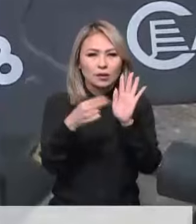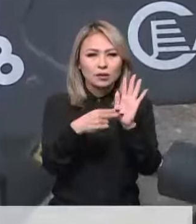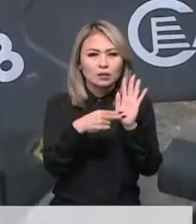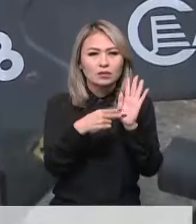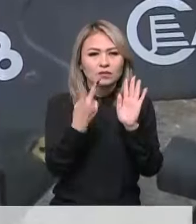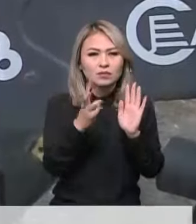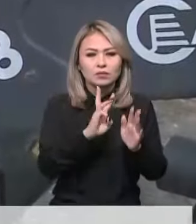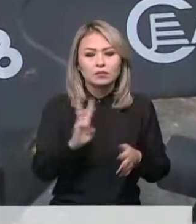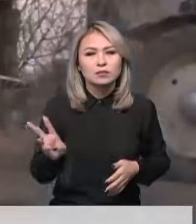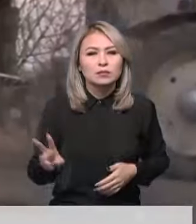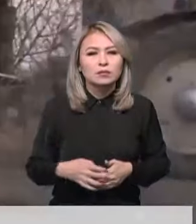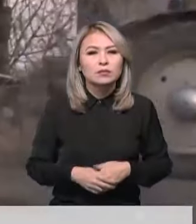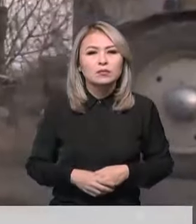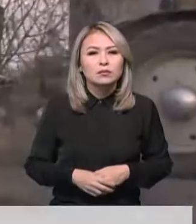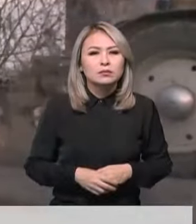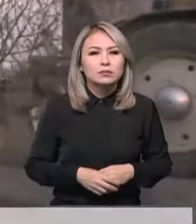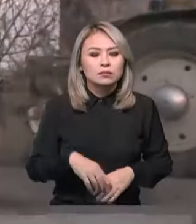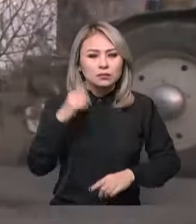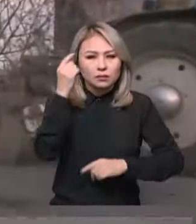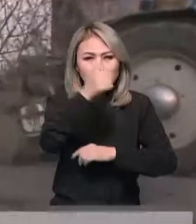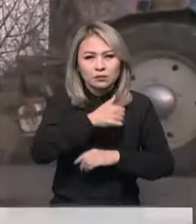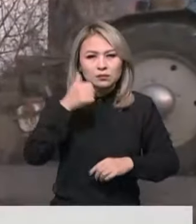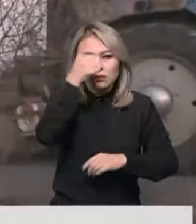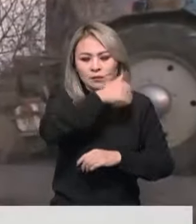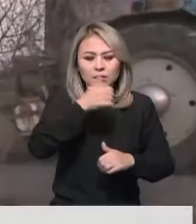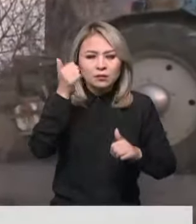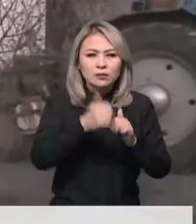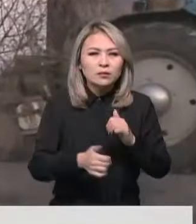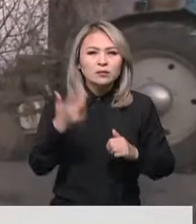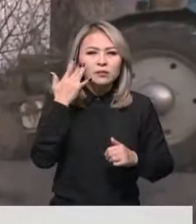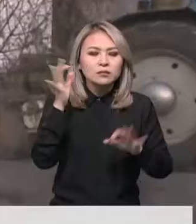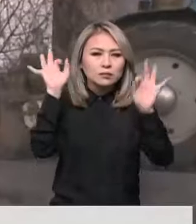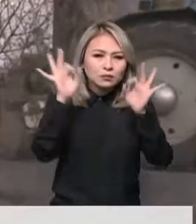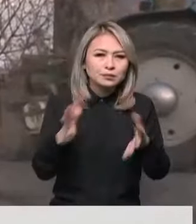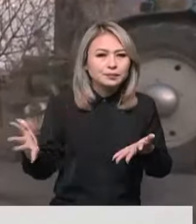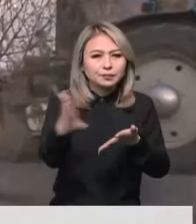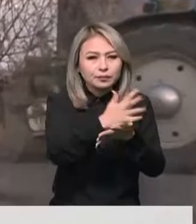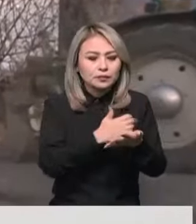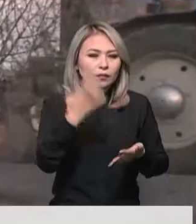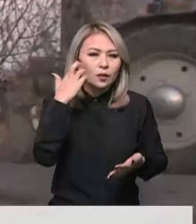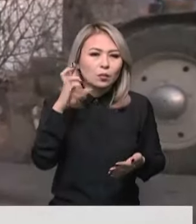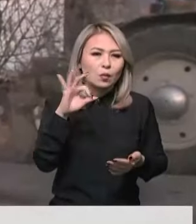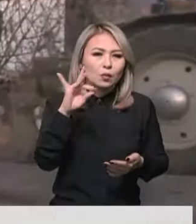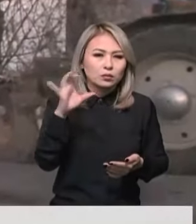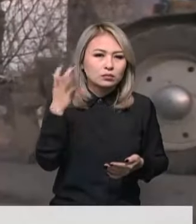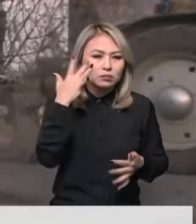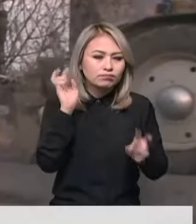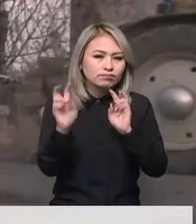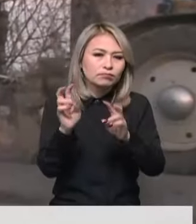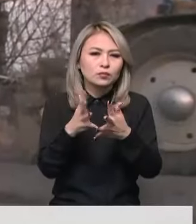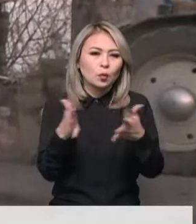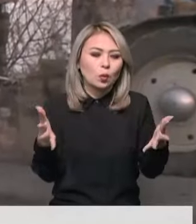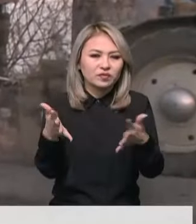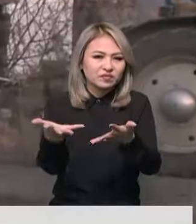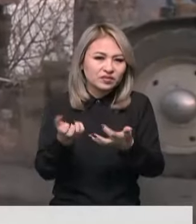я не знаю, может, неделю варил, две. Круглый год, как вот особенно сезонная работа. Әсіресе осындай күзгі жиын терім кезінде Борис Бабинскийге көп келеміз.